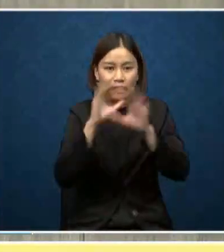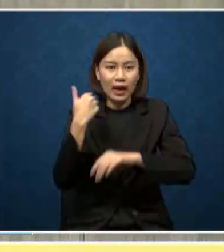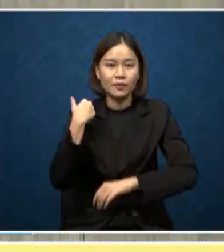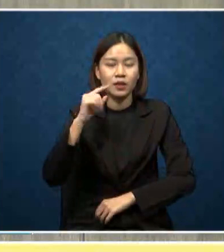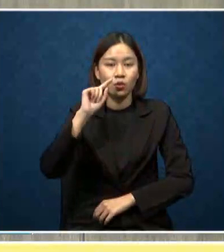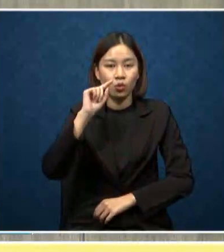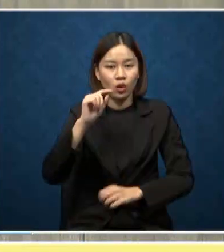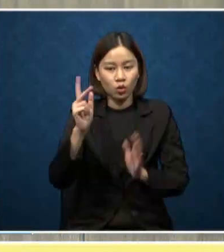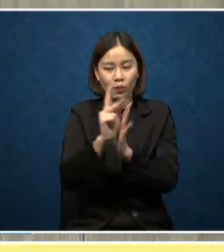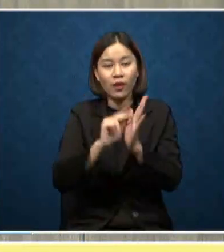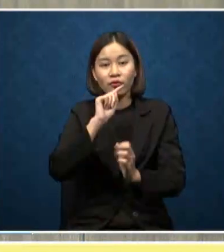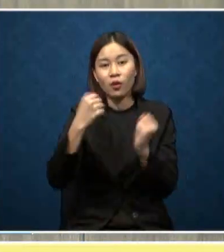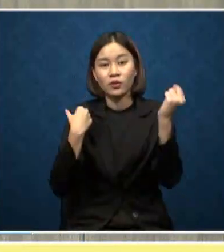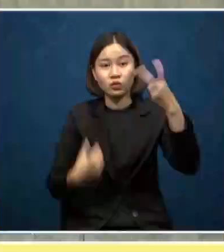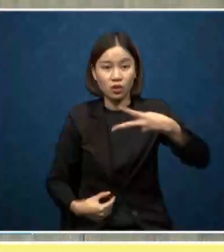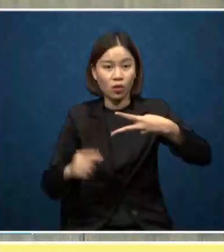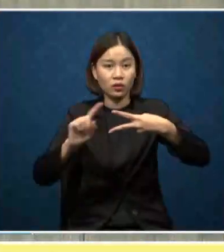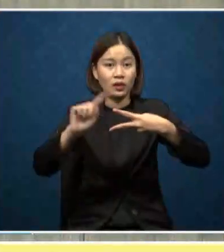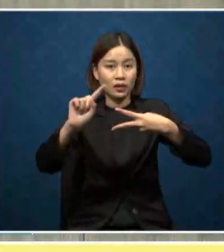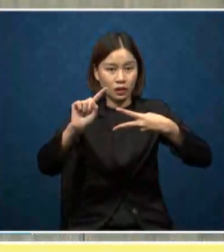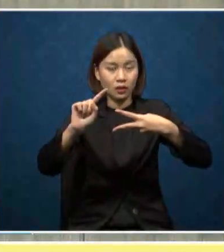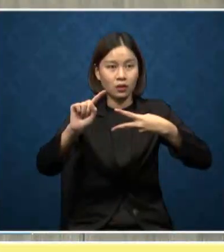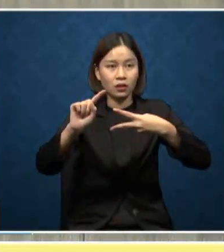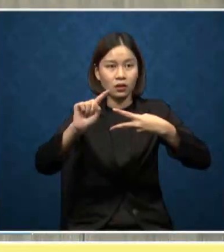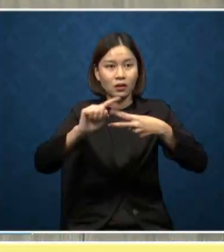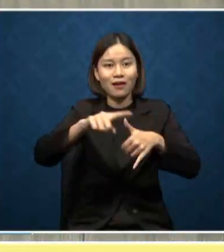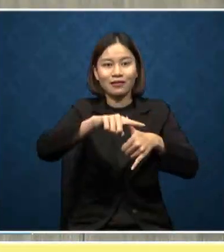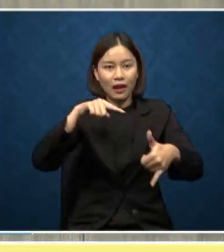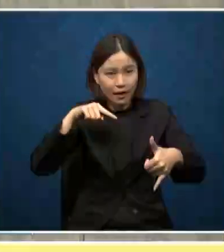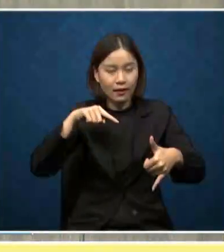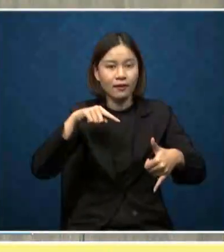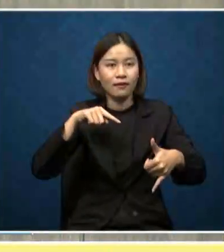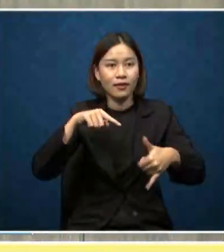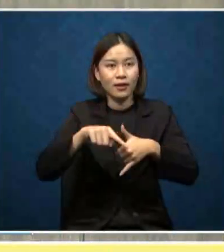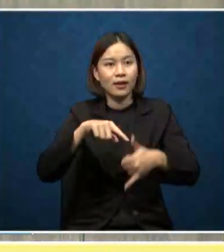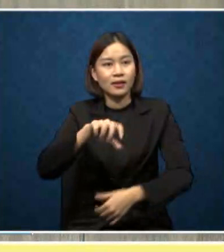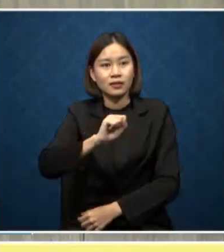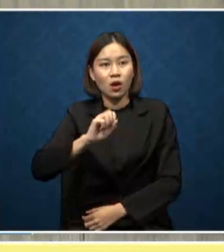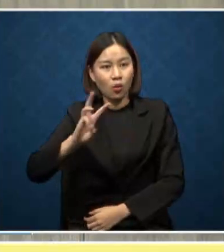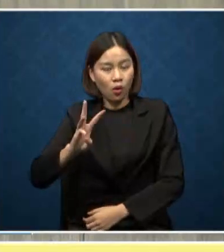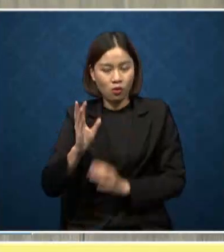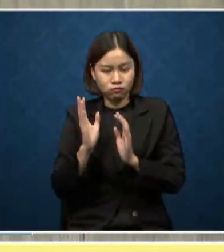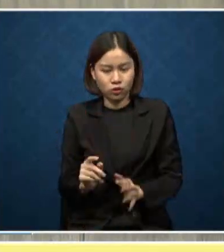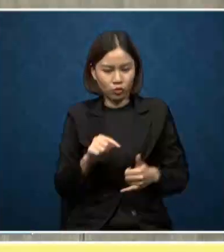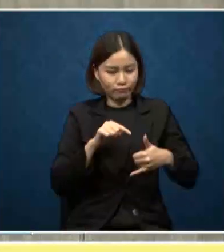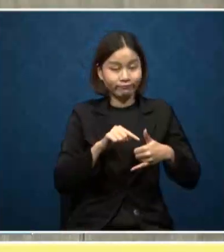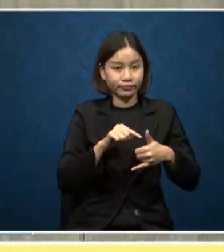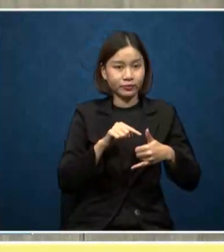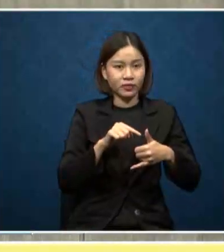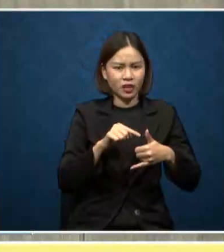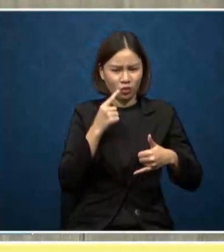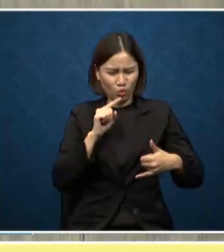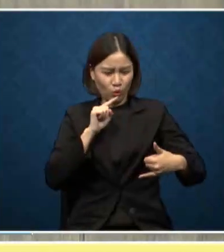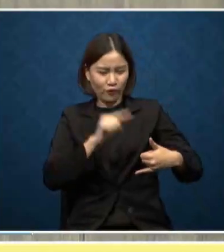คดีกรณีที่ 1เป็นคดีฆ่ากันตายสมาชิกวุฒิสภาท่านหนึ่งถูกกล่าว